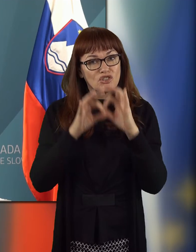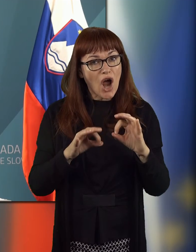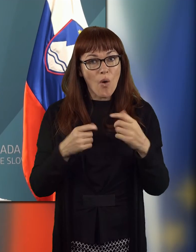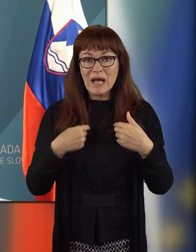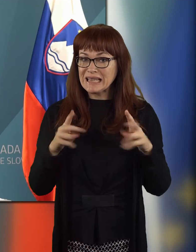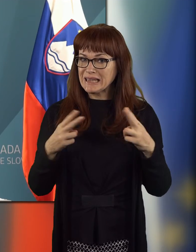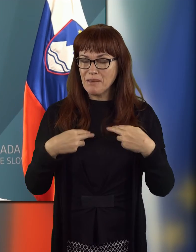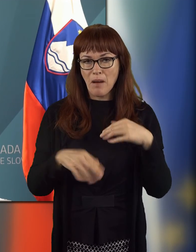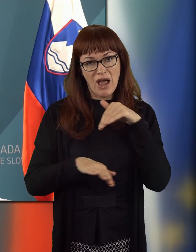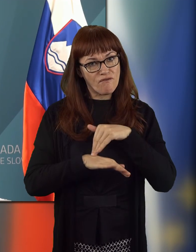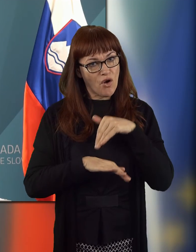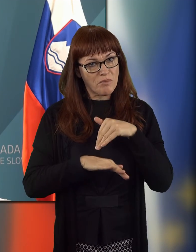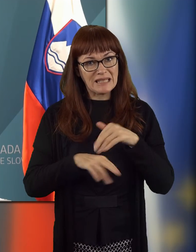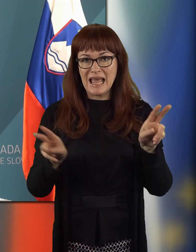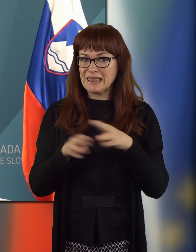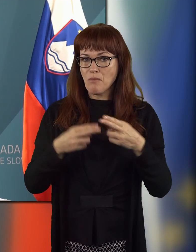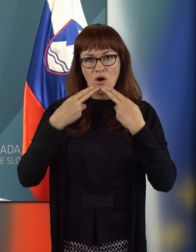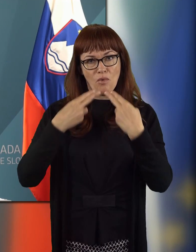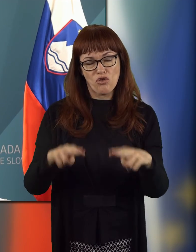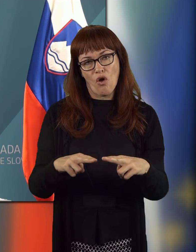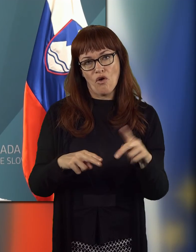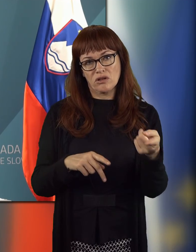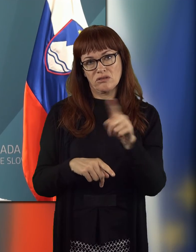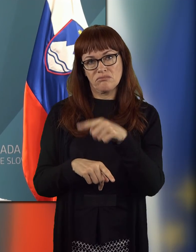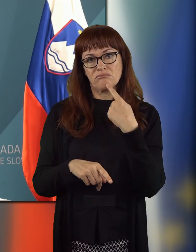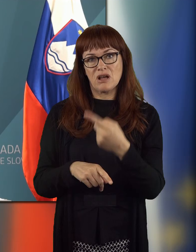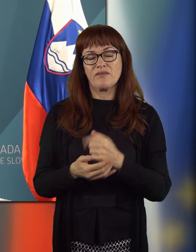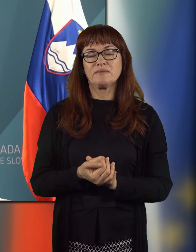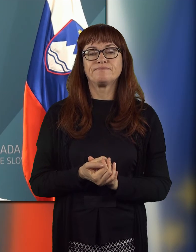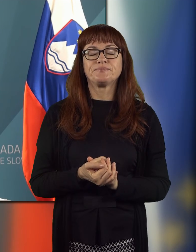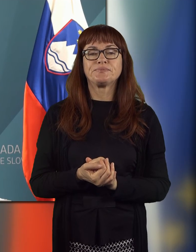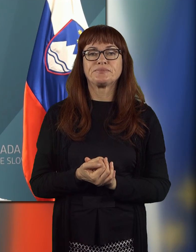Žal nimam informacije in vam ne morem odgovoriti.